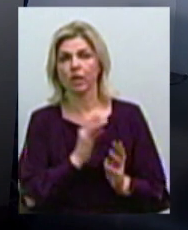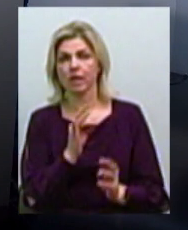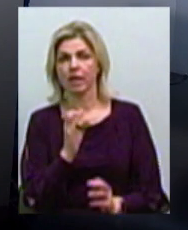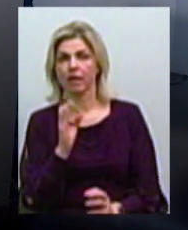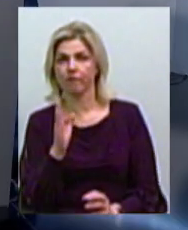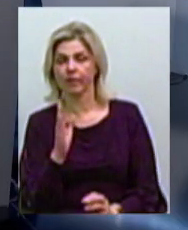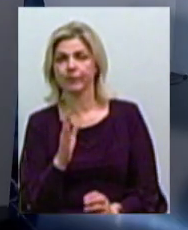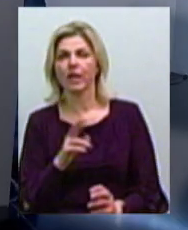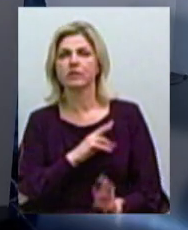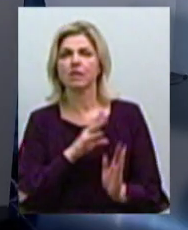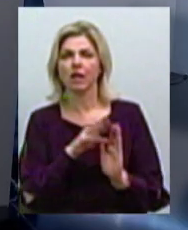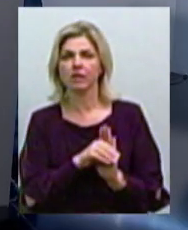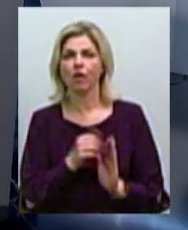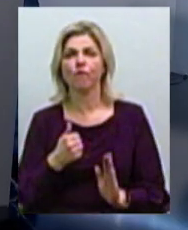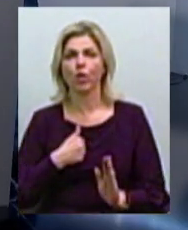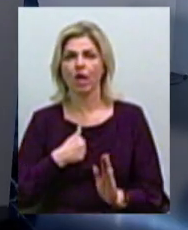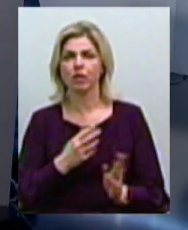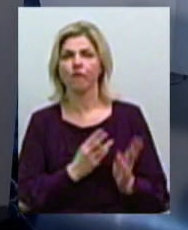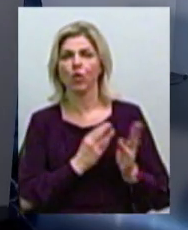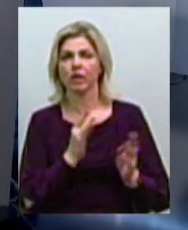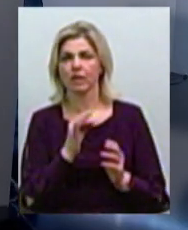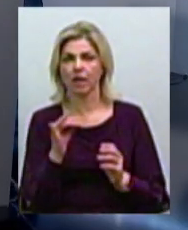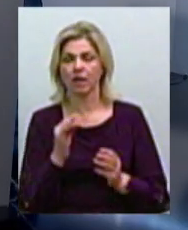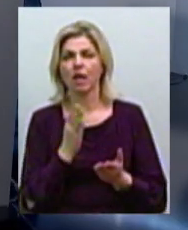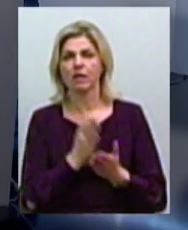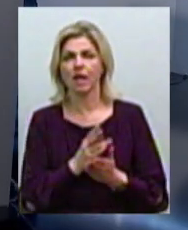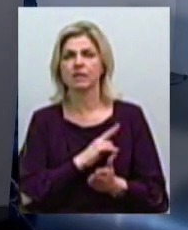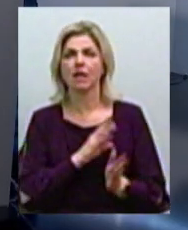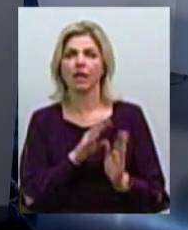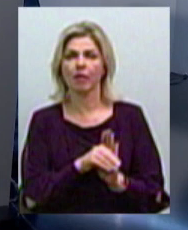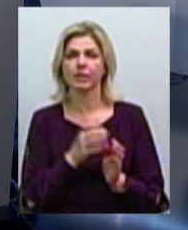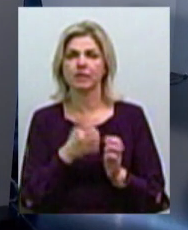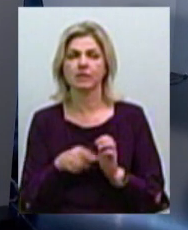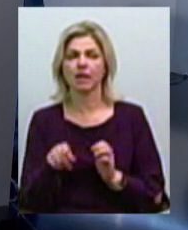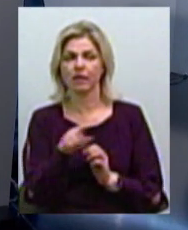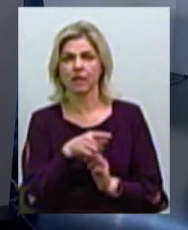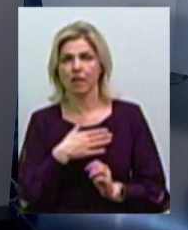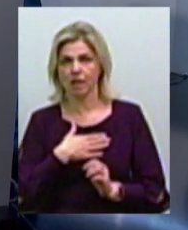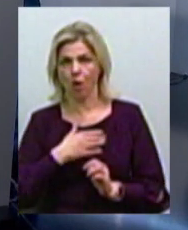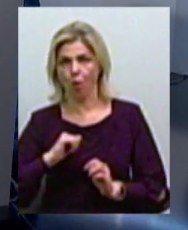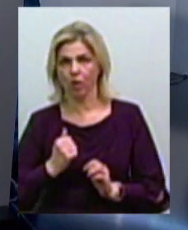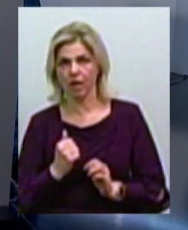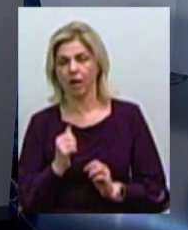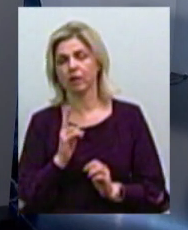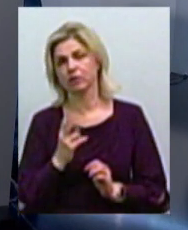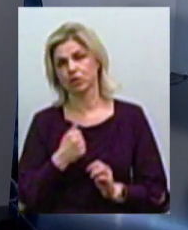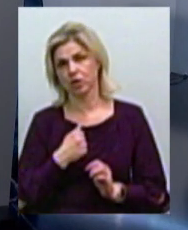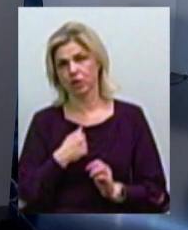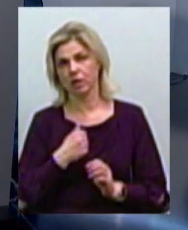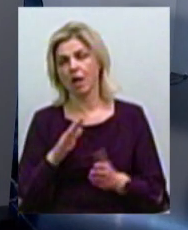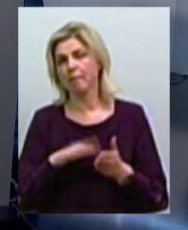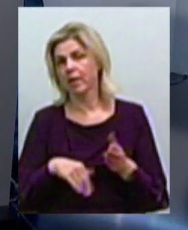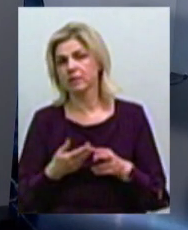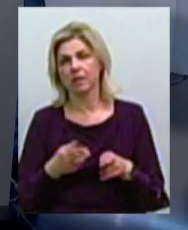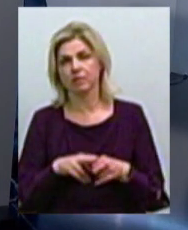Загинули воєнні волонтери, є загиблі серед наших колег, на превеликий жаль, ну, без цього